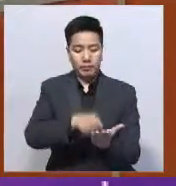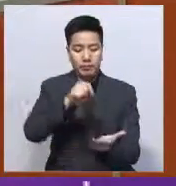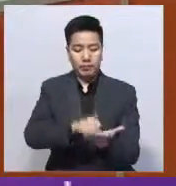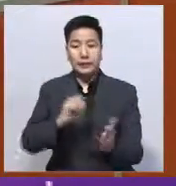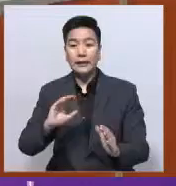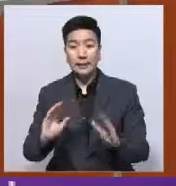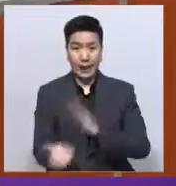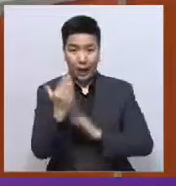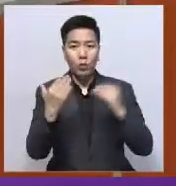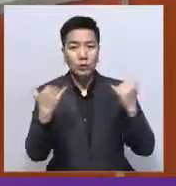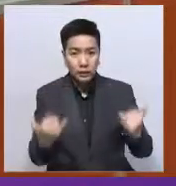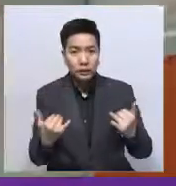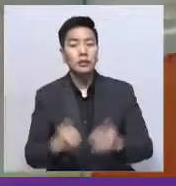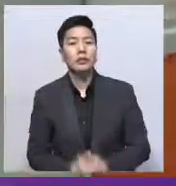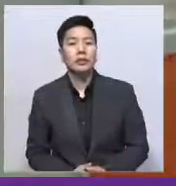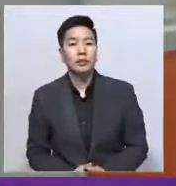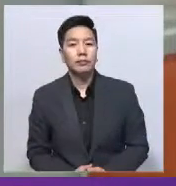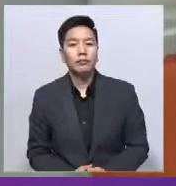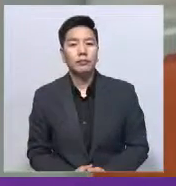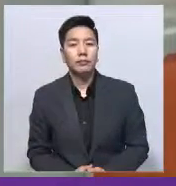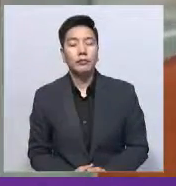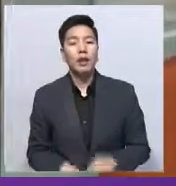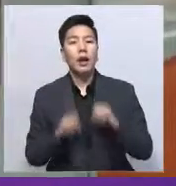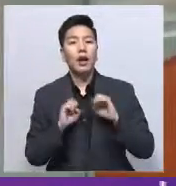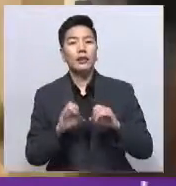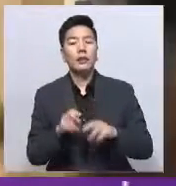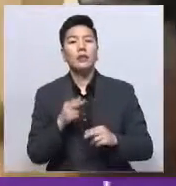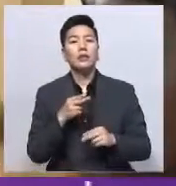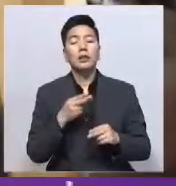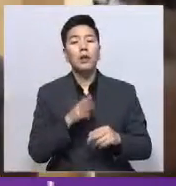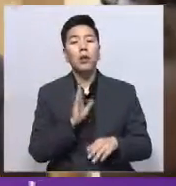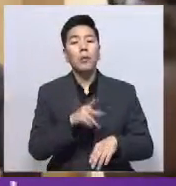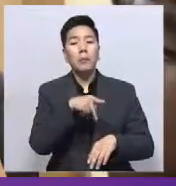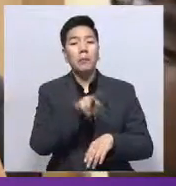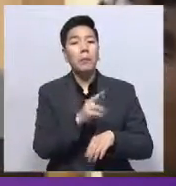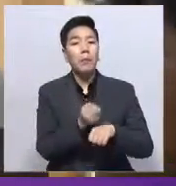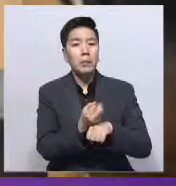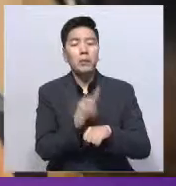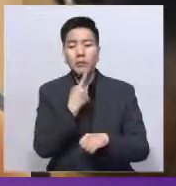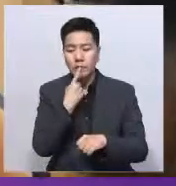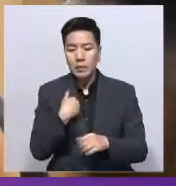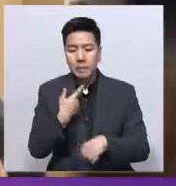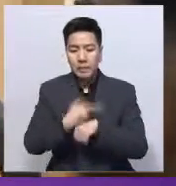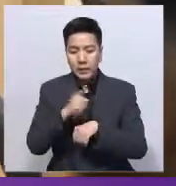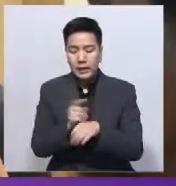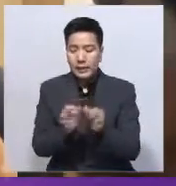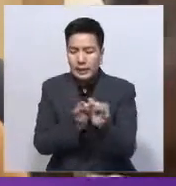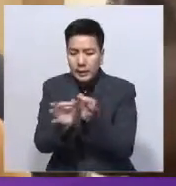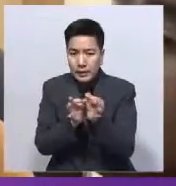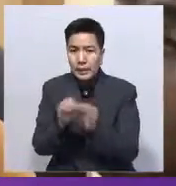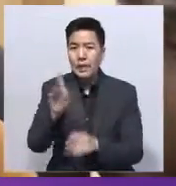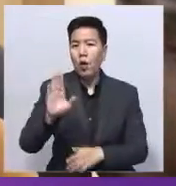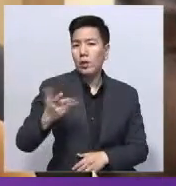ามเมื่อช่วงเช้าที่ผ่านมาค่ะ โดยทางอาจารย์พรเพชรนะครับก็ได้มีการแจกบันทึกความเห็นของประธานสนช.ชี้แ